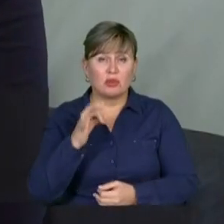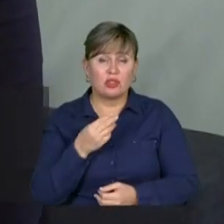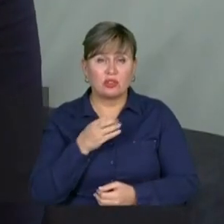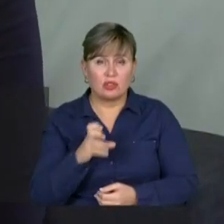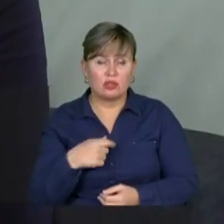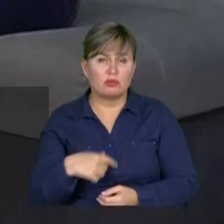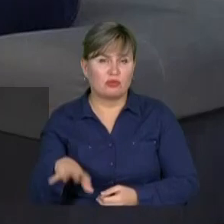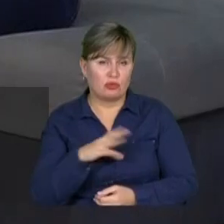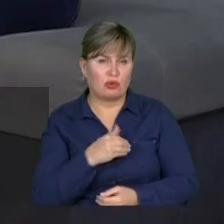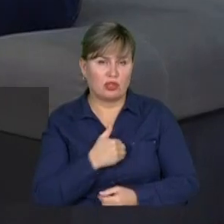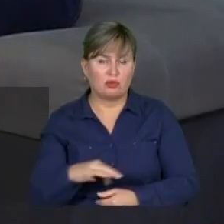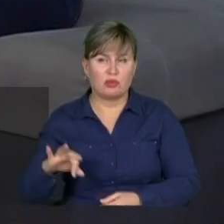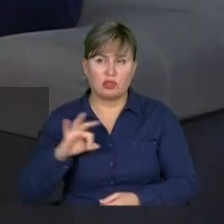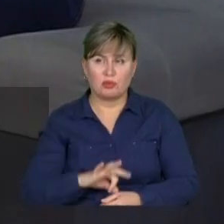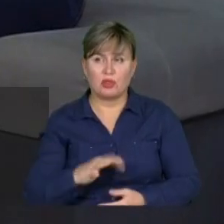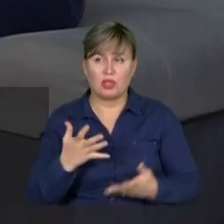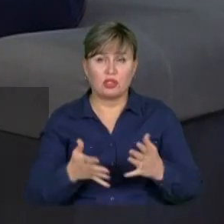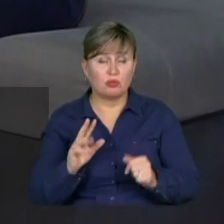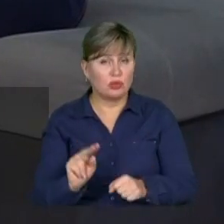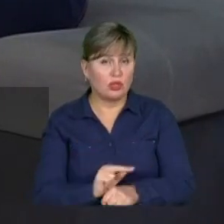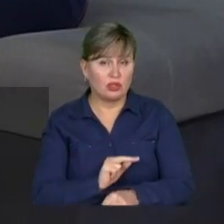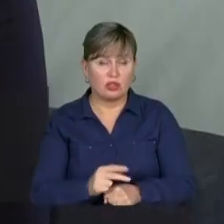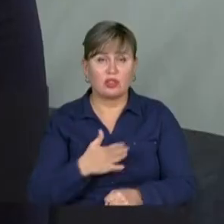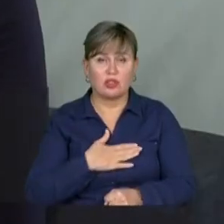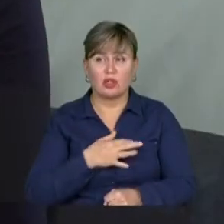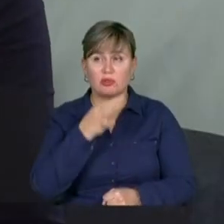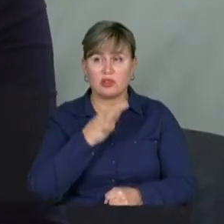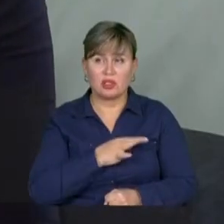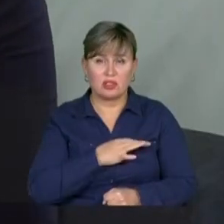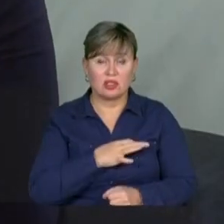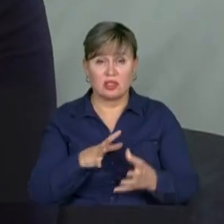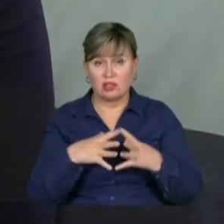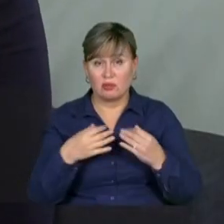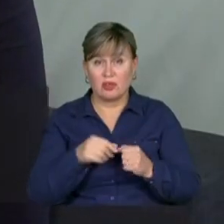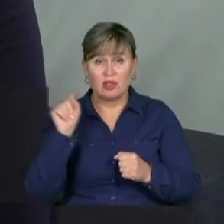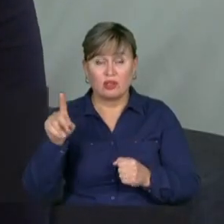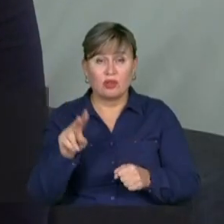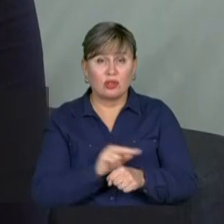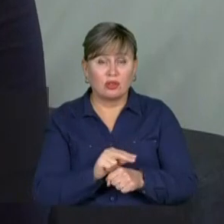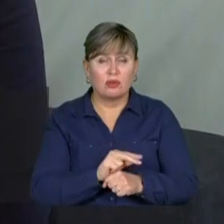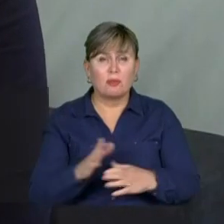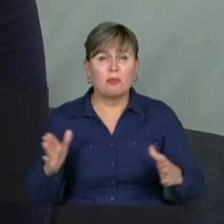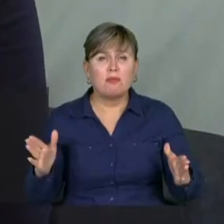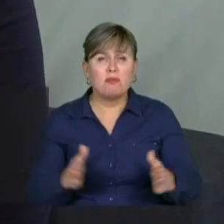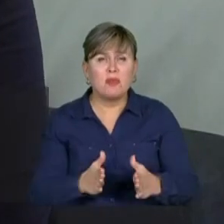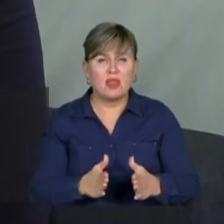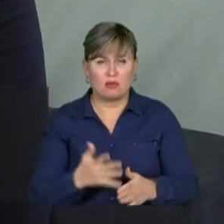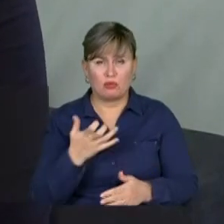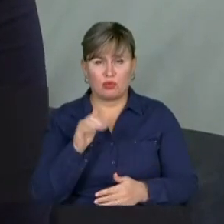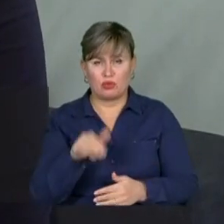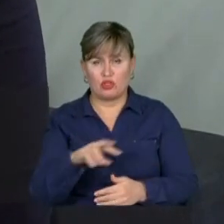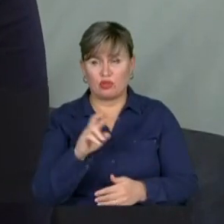это использовать. В случае, если будет лечение, нам сказали, семья, которая лечилась, они сказали, минимум 500 тысяч долларов